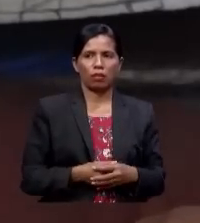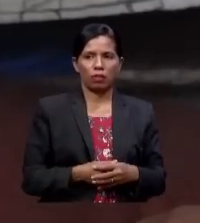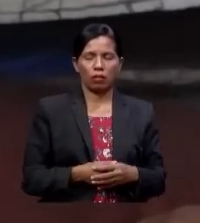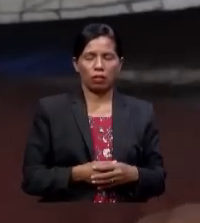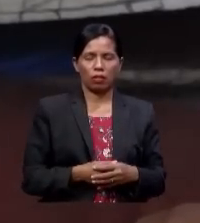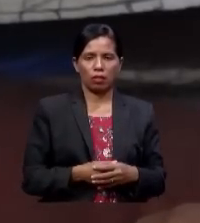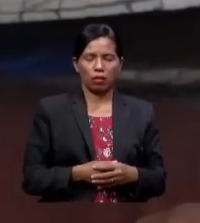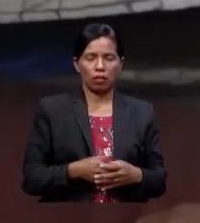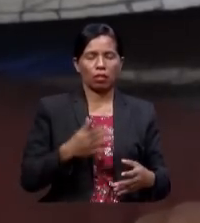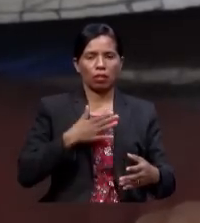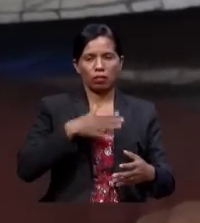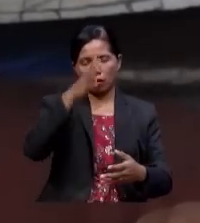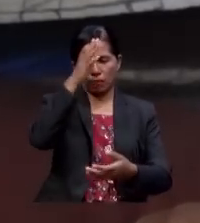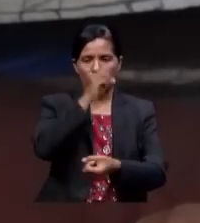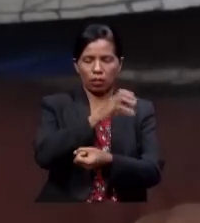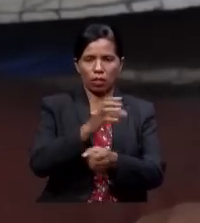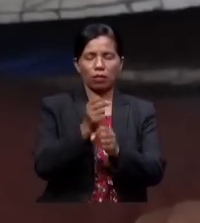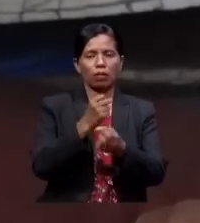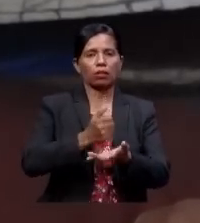antarani mai hotu halo umane